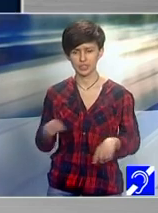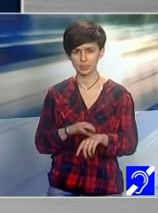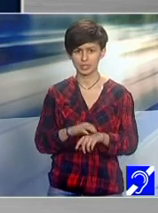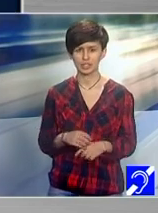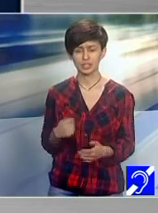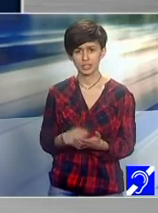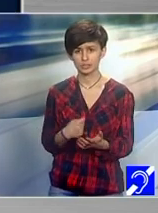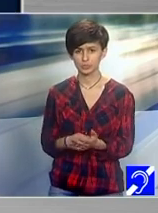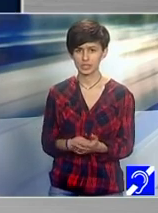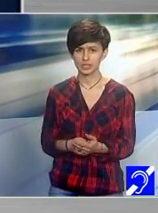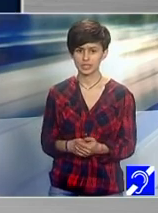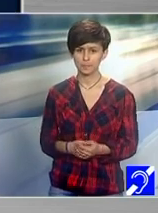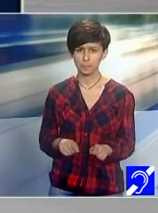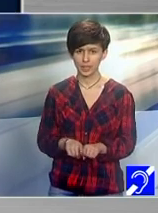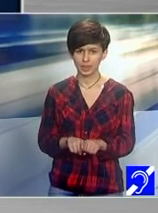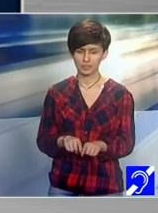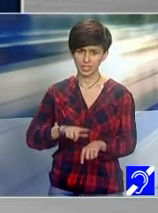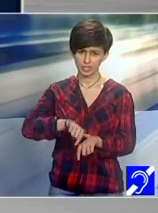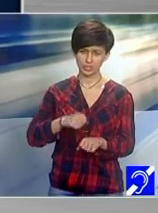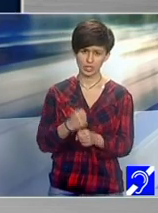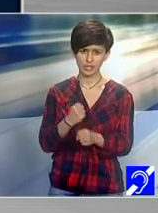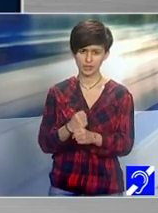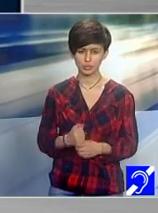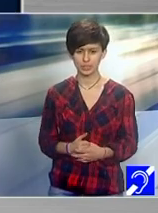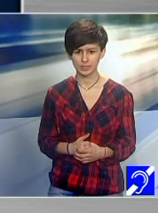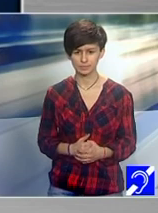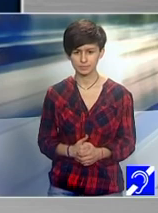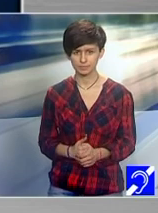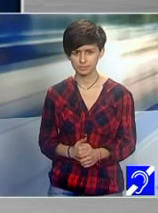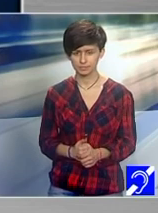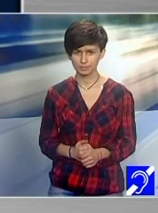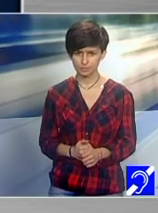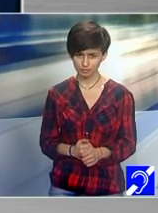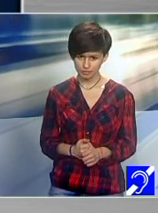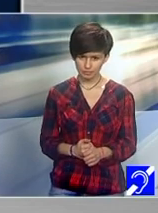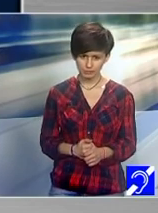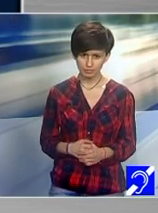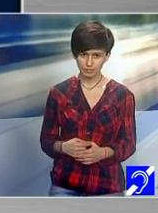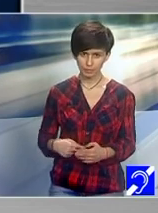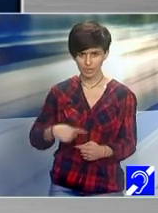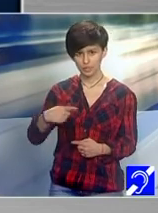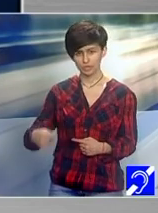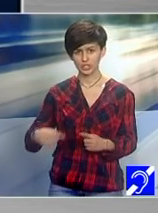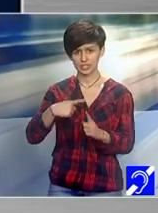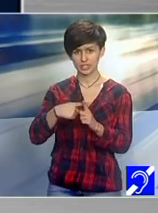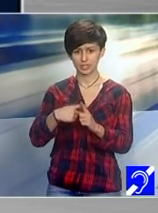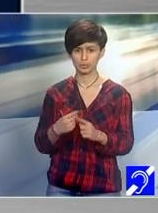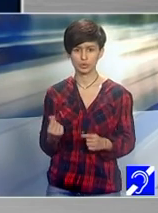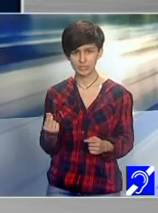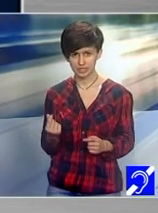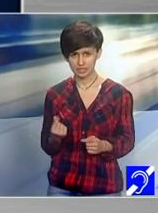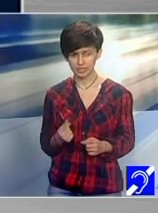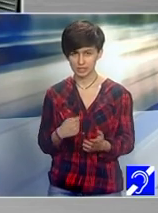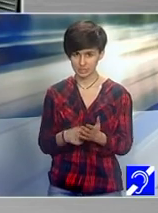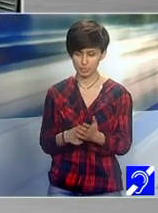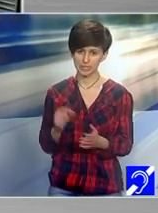ca și ora de muncă. Ei, tot ce este peste gărzile obligatorii, iarăși se plătesc făcându-se referire la un salar mult mai mic, așa cum nu același om, în